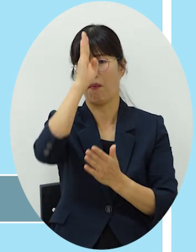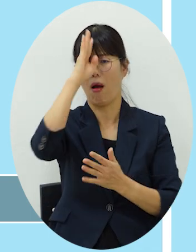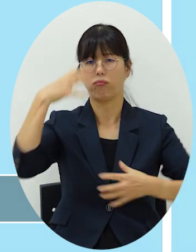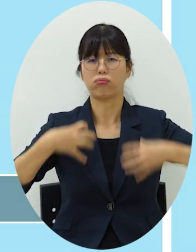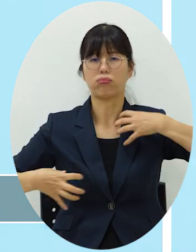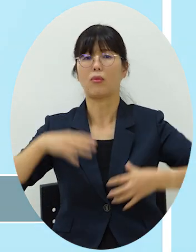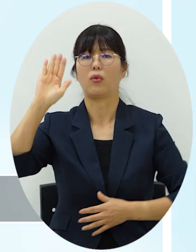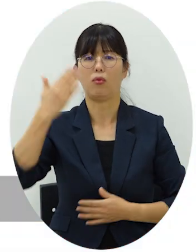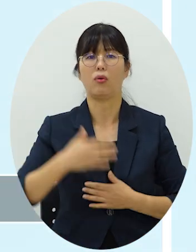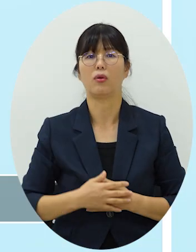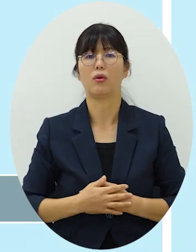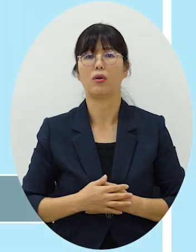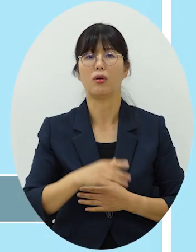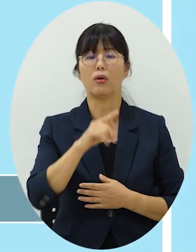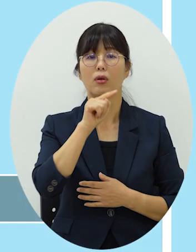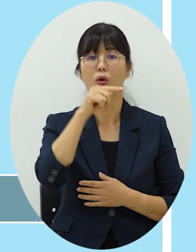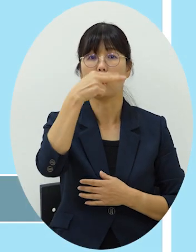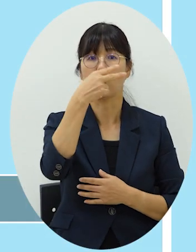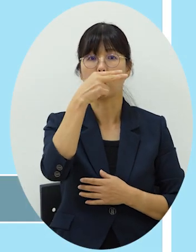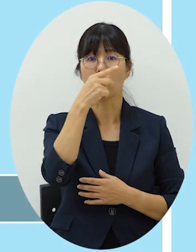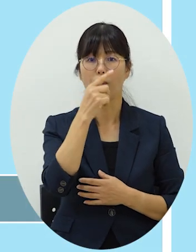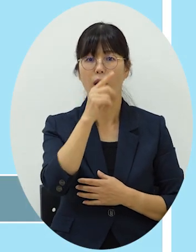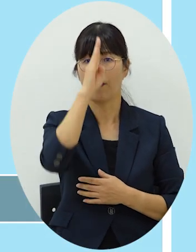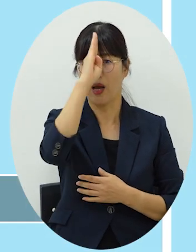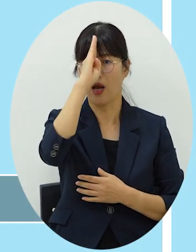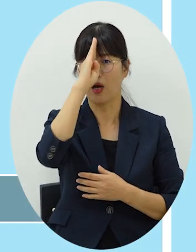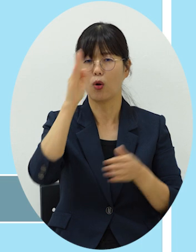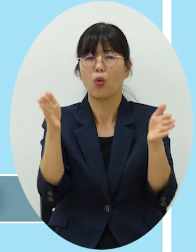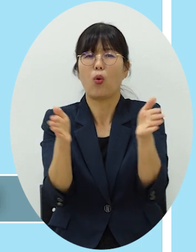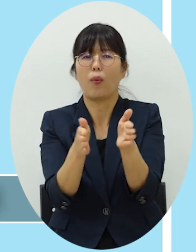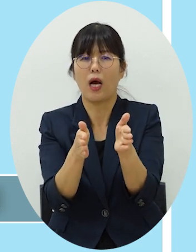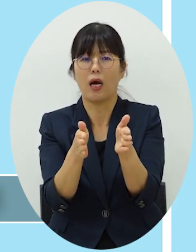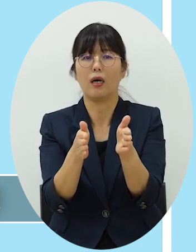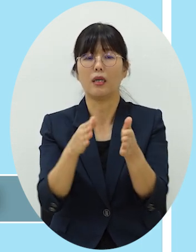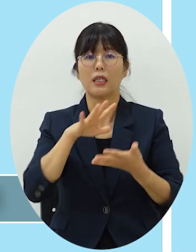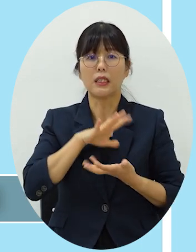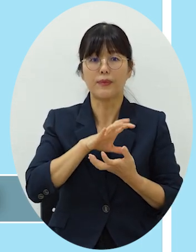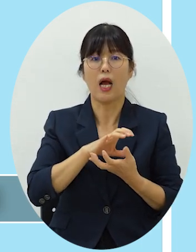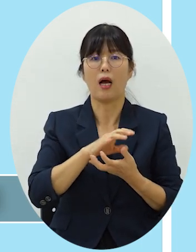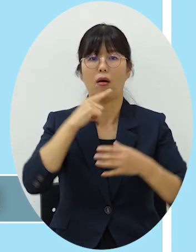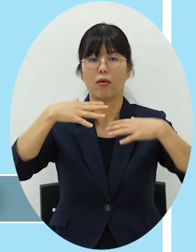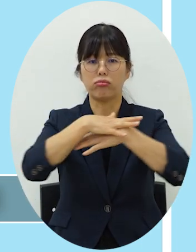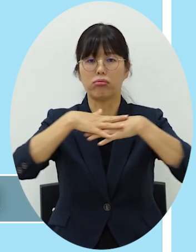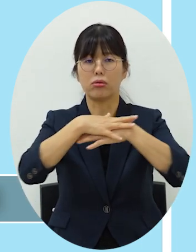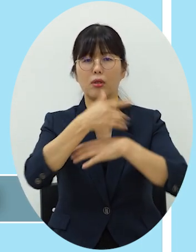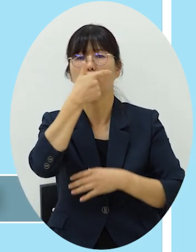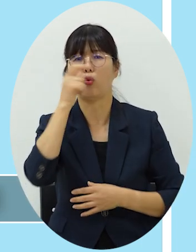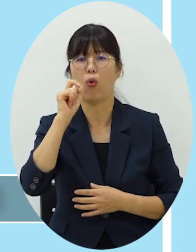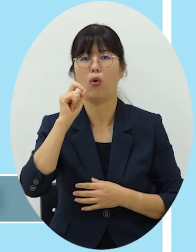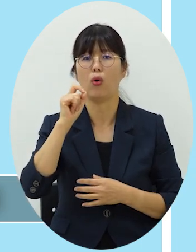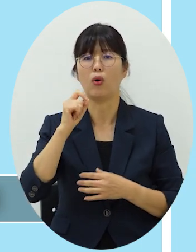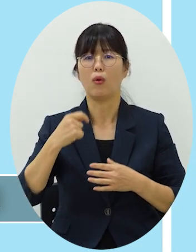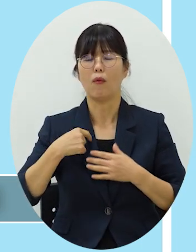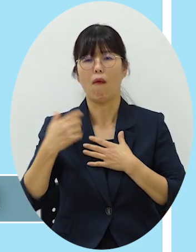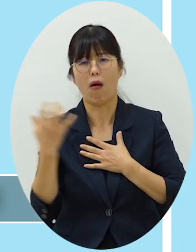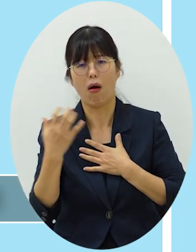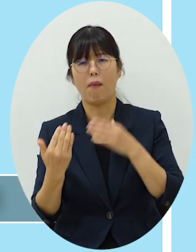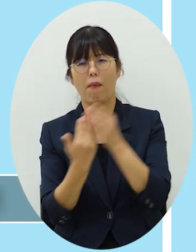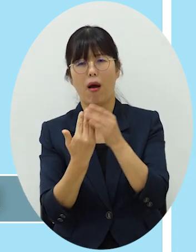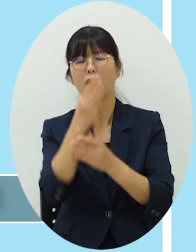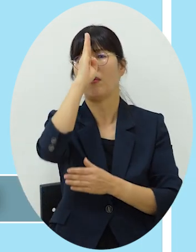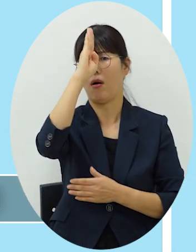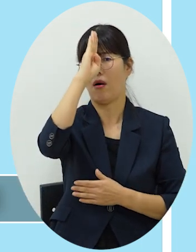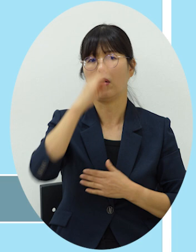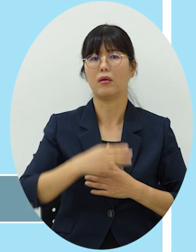질병으로 나타납니다. 관상동맥이 죽상동맥경화로 좁아져 심장의 혈액 공급이 부족하게 되어 가슴 통증이